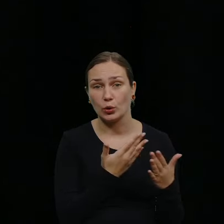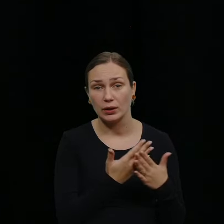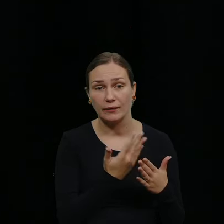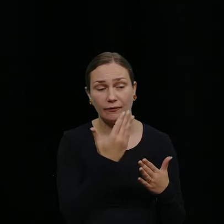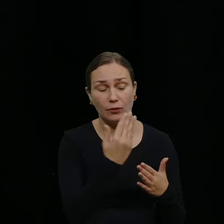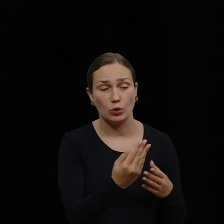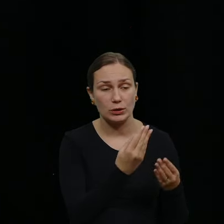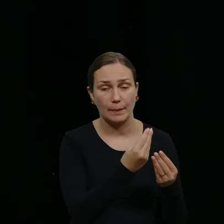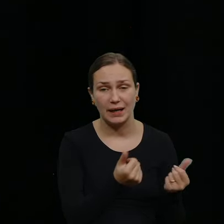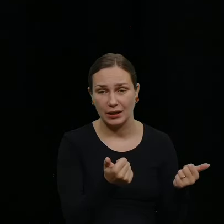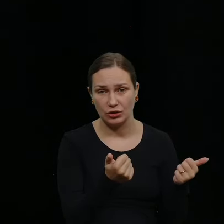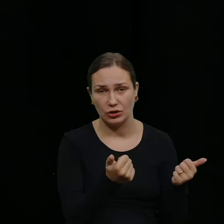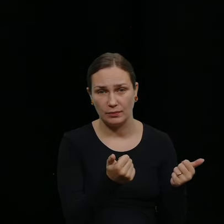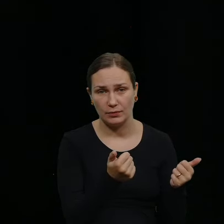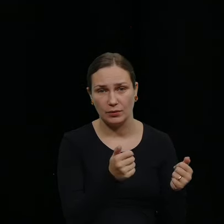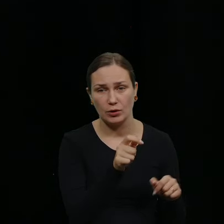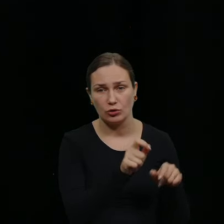konkrečiai sprendžiami